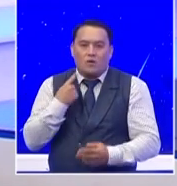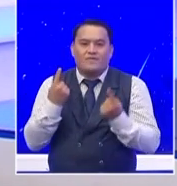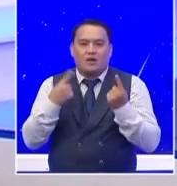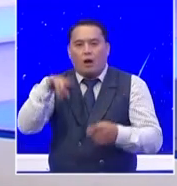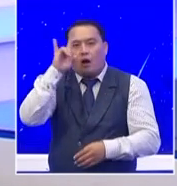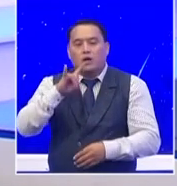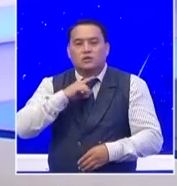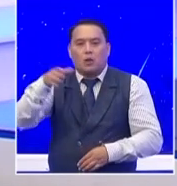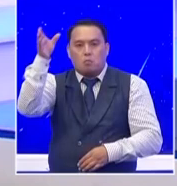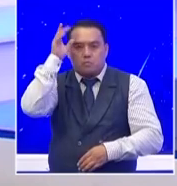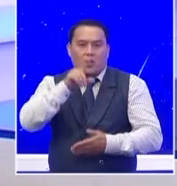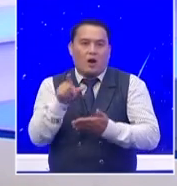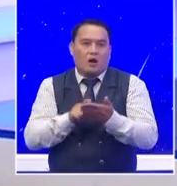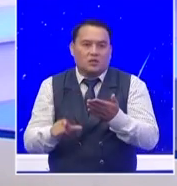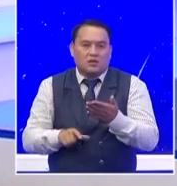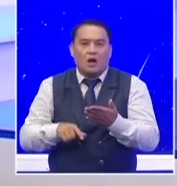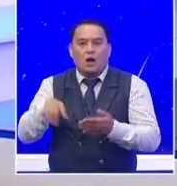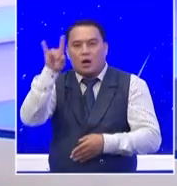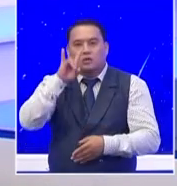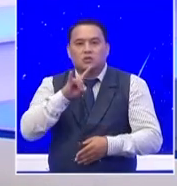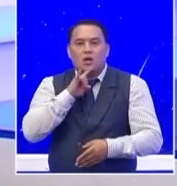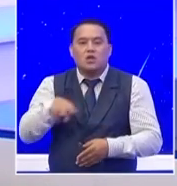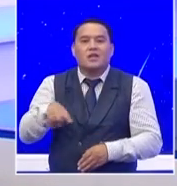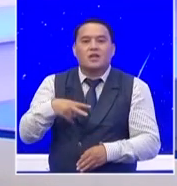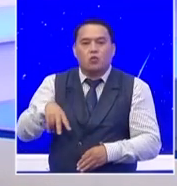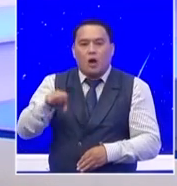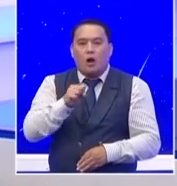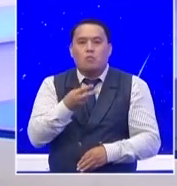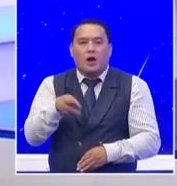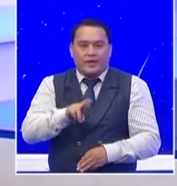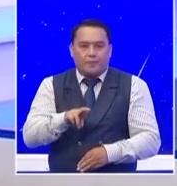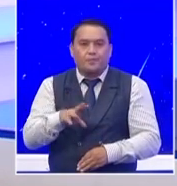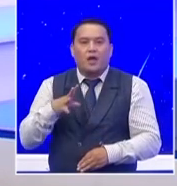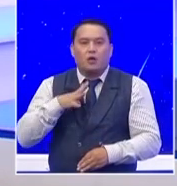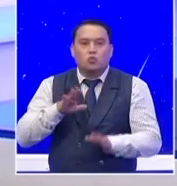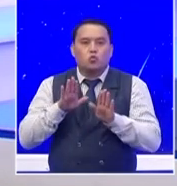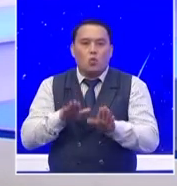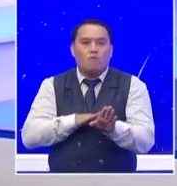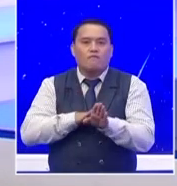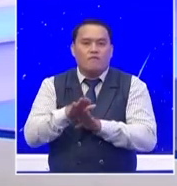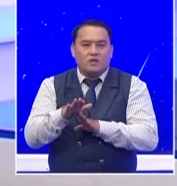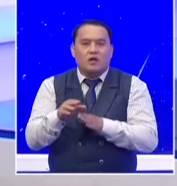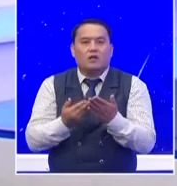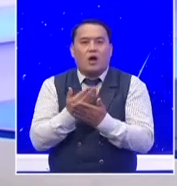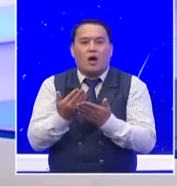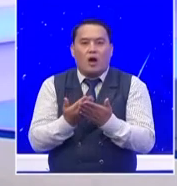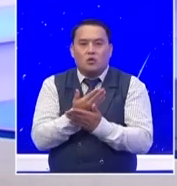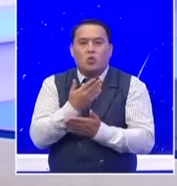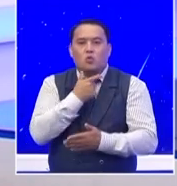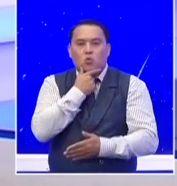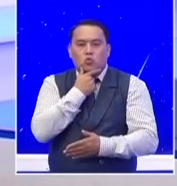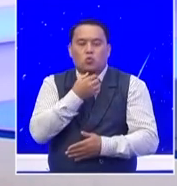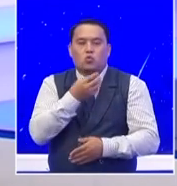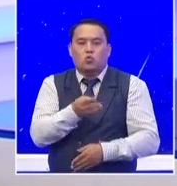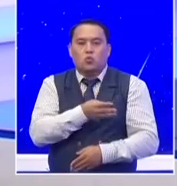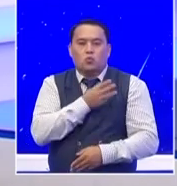великого казахского поэта, основоположника казахской письменной литературы Абая Кунанбаева. Только выполнен он не на холсте, и полюбоваться им